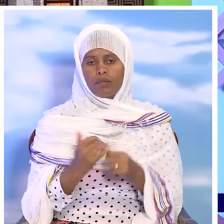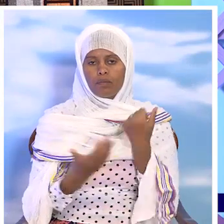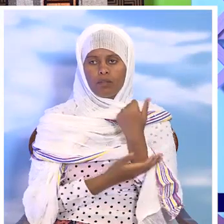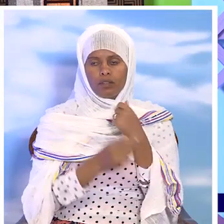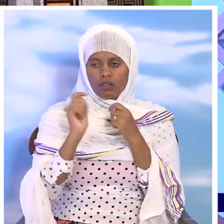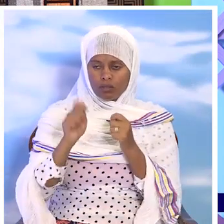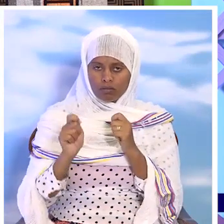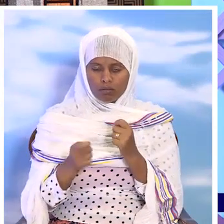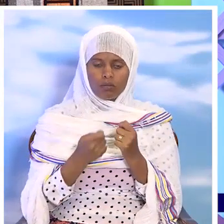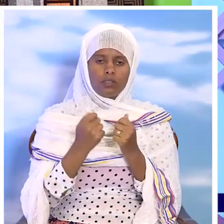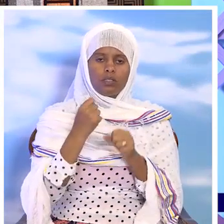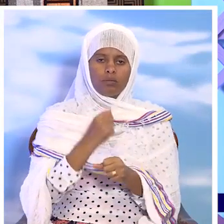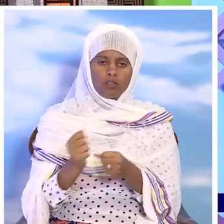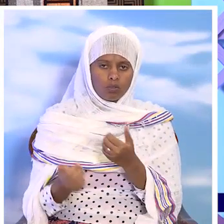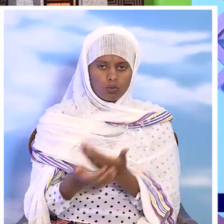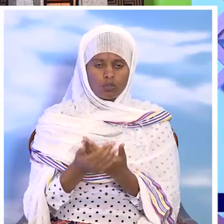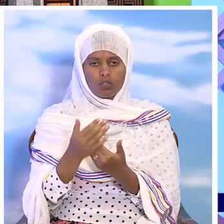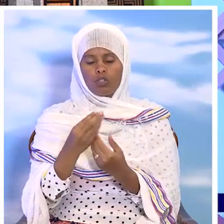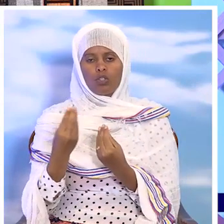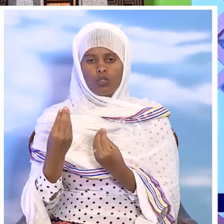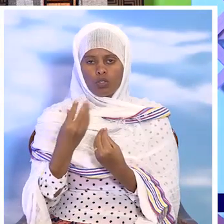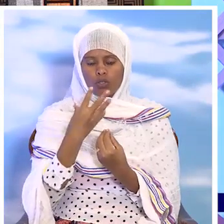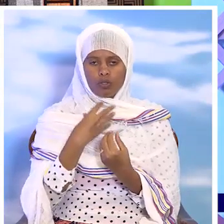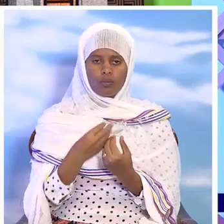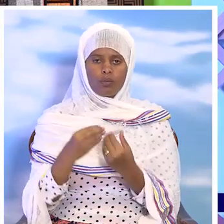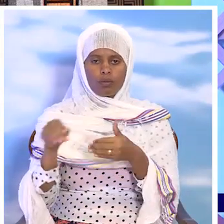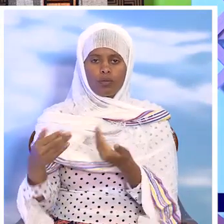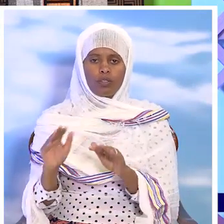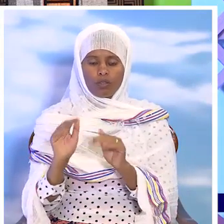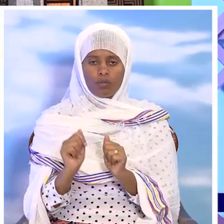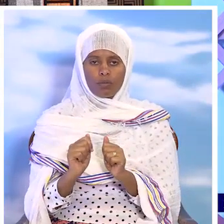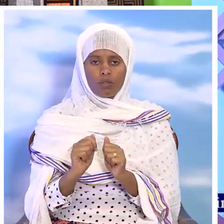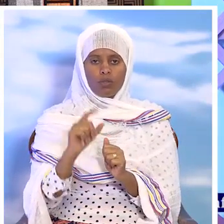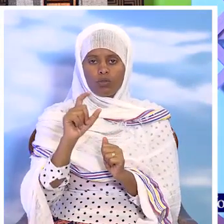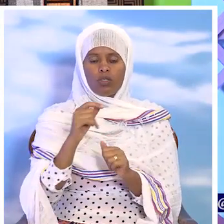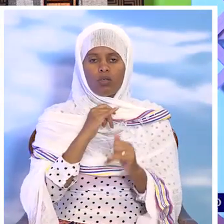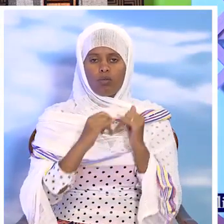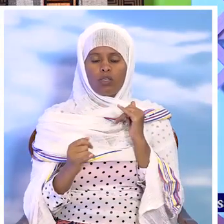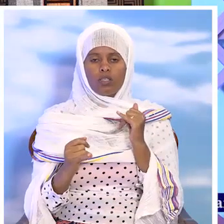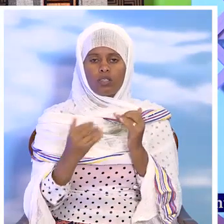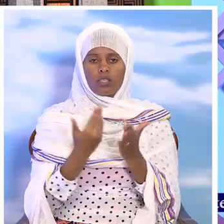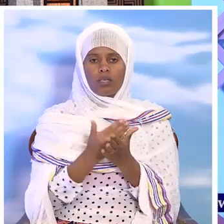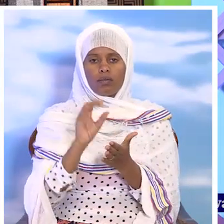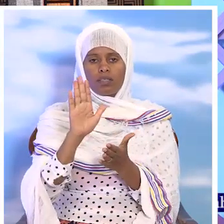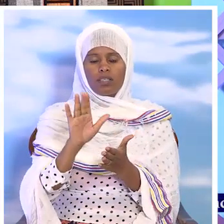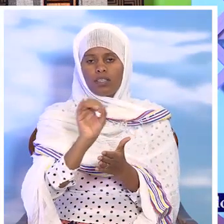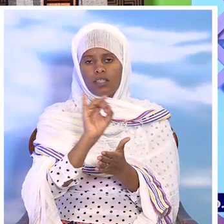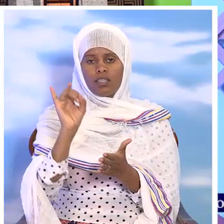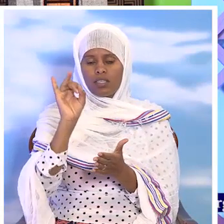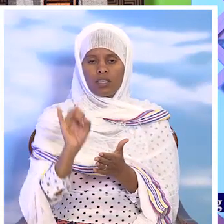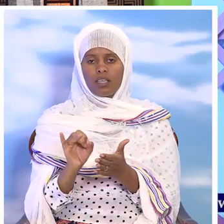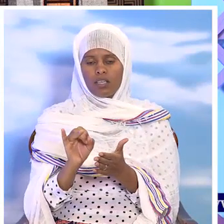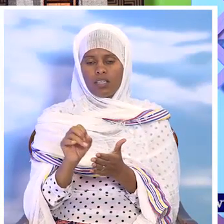ዝወቕሩ ዝሕግዙ ሂብዎ ነይሩ እሞ ንሱ ድማ ኣብ መወዳእታ ካብ ገሊላ 20 ከተማታት ሃቦ